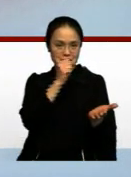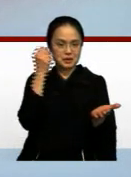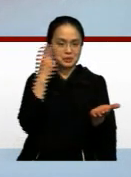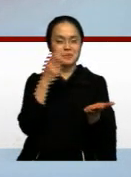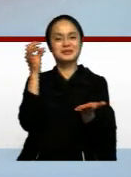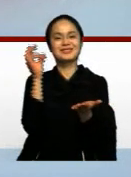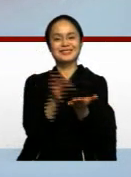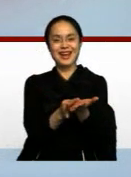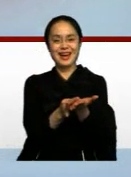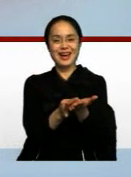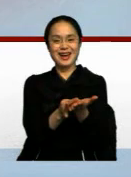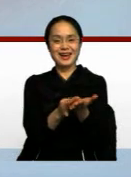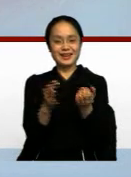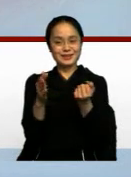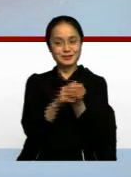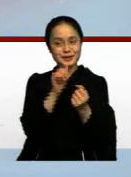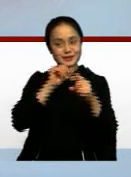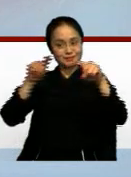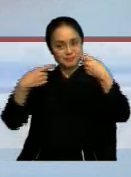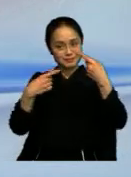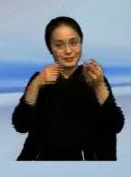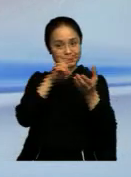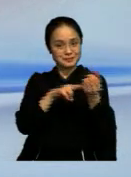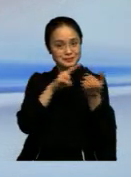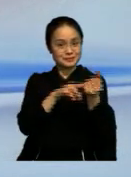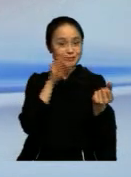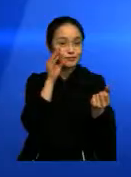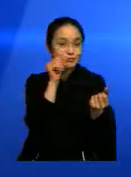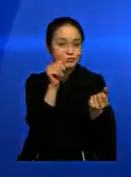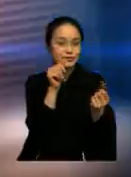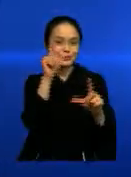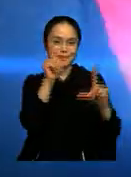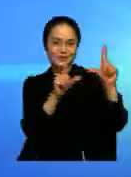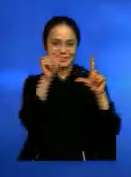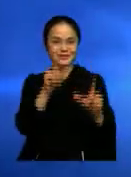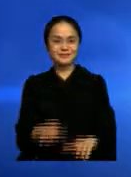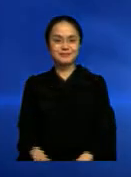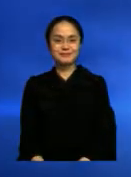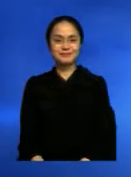잡기에 나선 접경지 농가들의 모습을 유승환 기자가 취재했습니다.